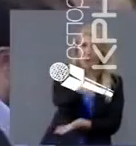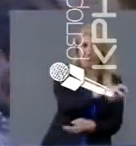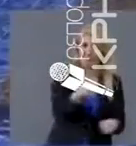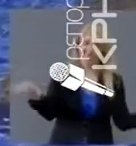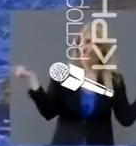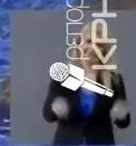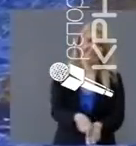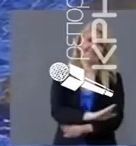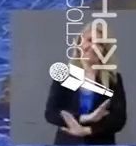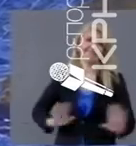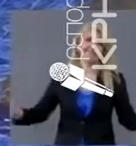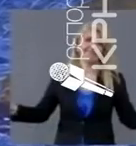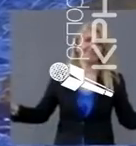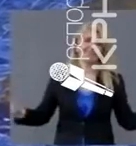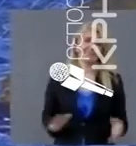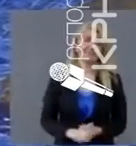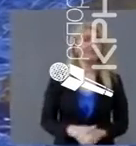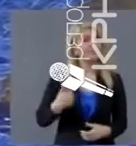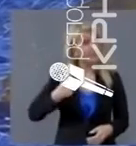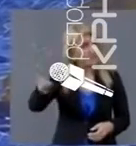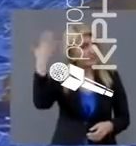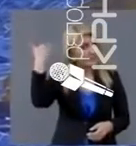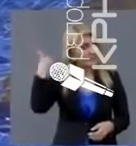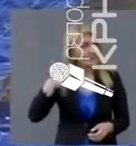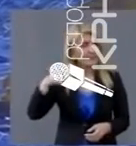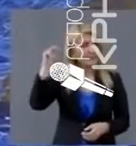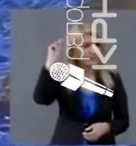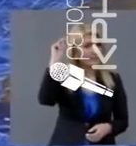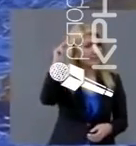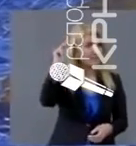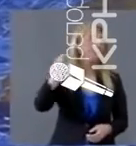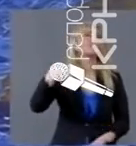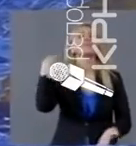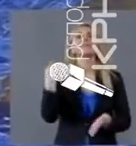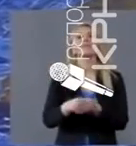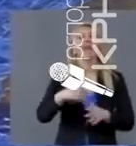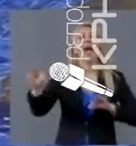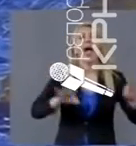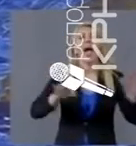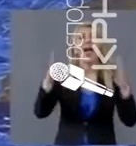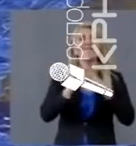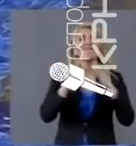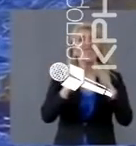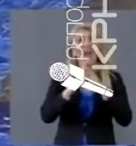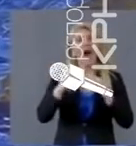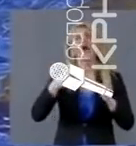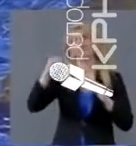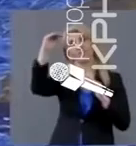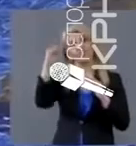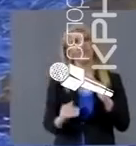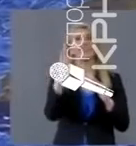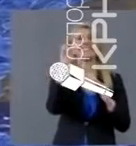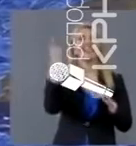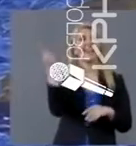στις παρεμβάσεις κυβέρνησης απέναντι στην ακρίβεια, στέλνοντας το μήνυμα μηδενικής ανοχής στην εσχροκέρδεια, ενώ δεσμεύτηκε ότι